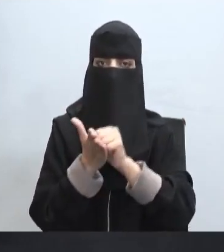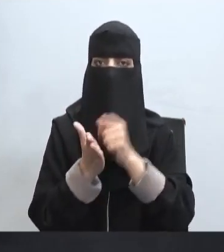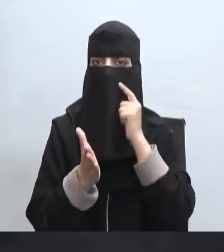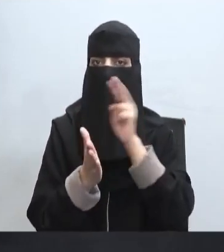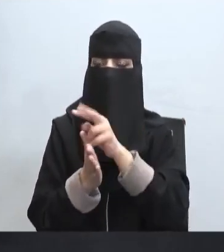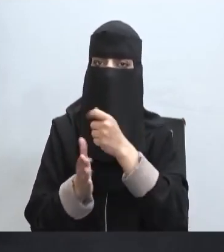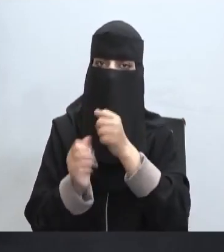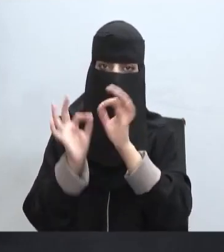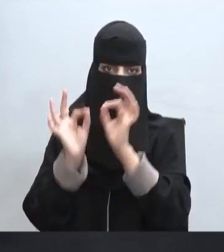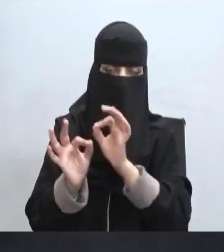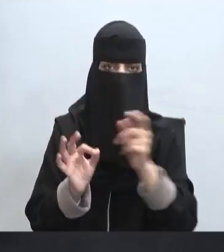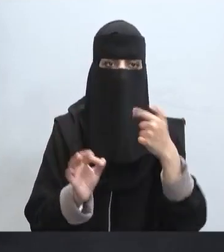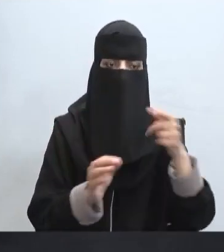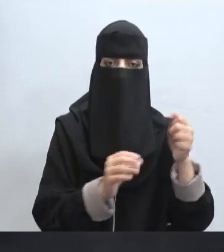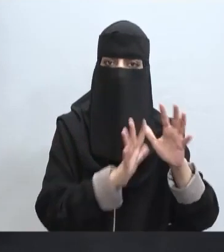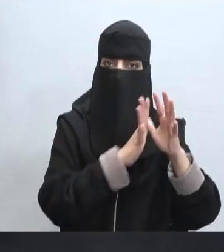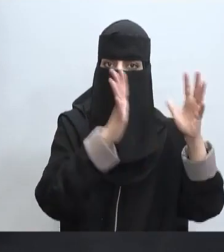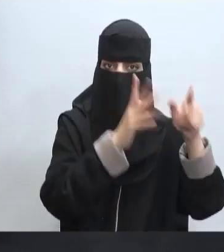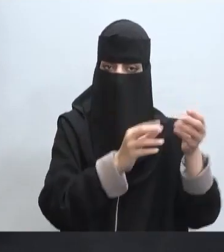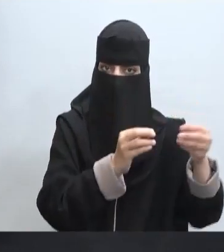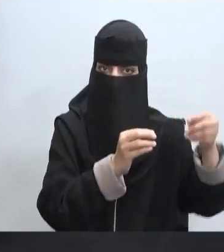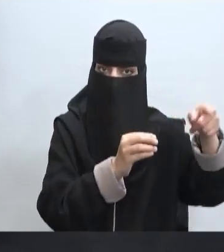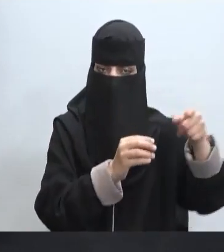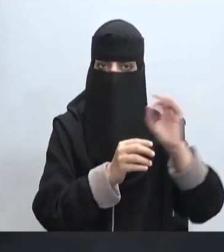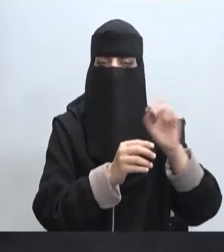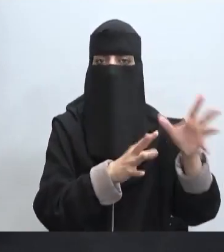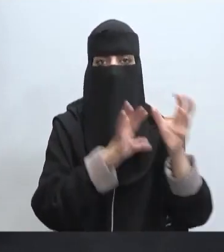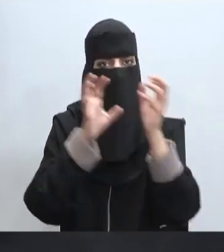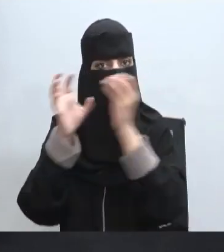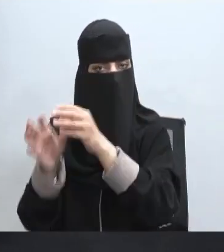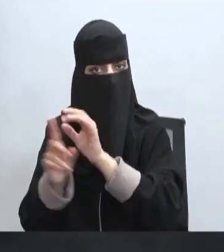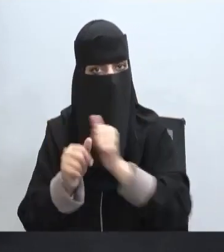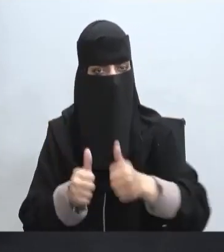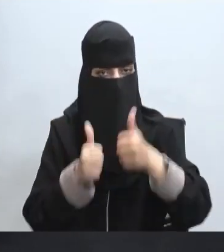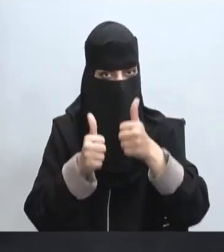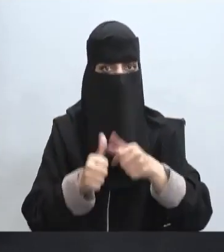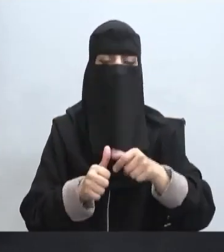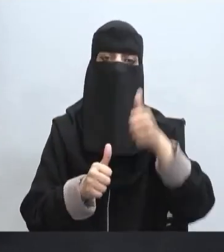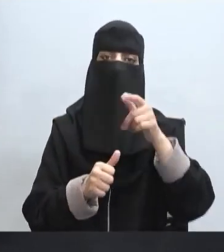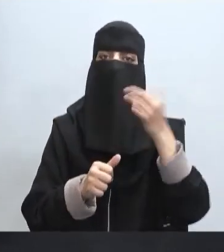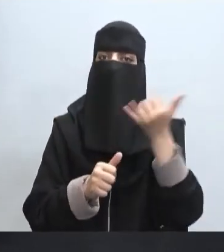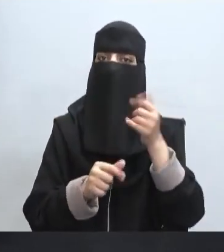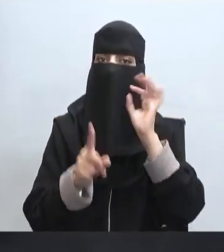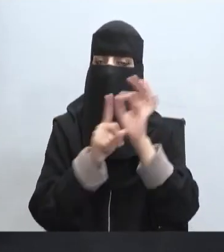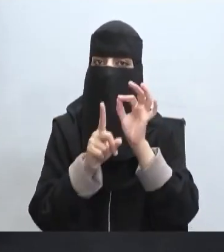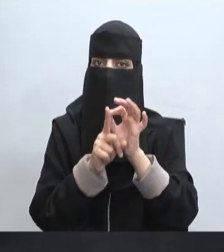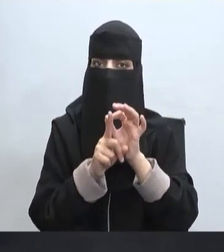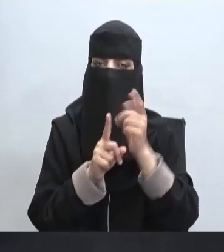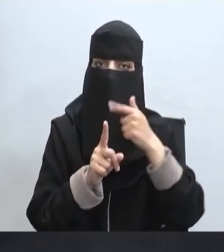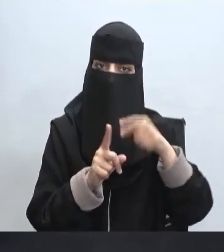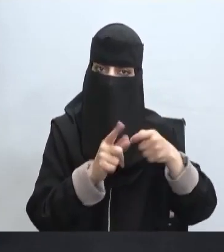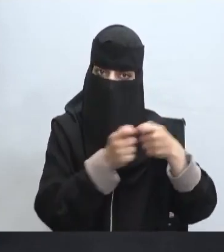تريدها كاه لك فمهم جدا ان تحدد الاهداف التي تريدها وتحدد كذلك